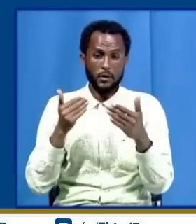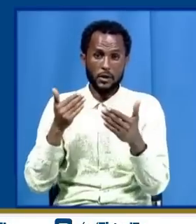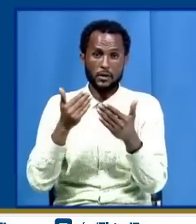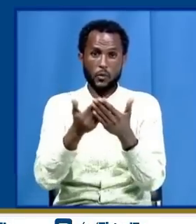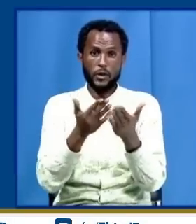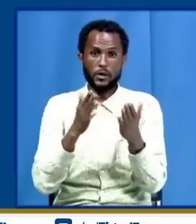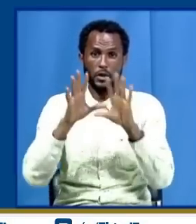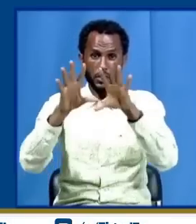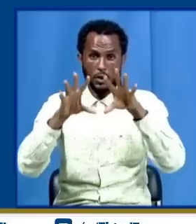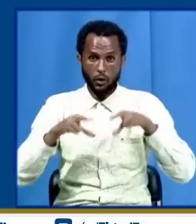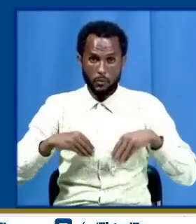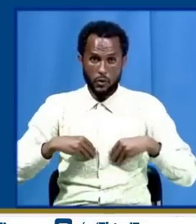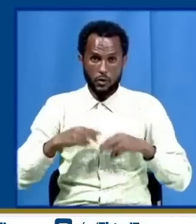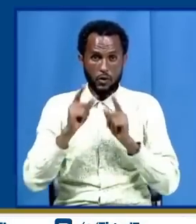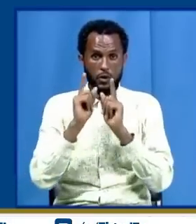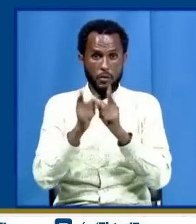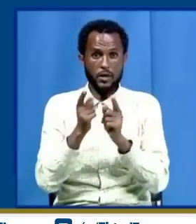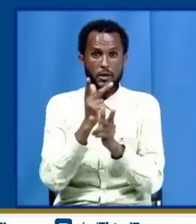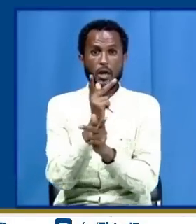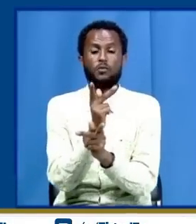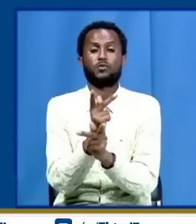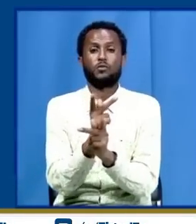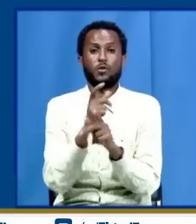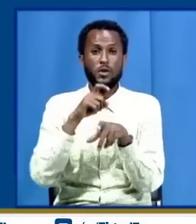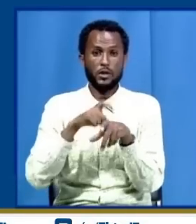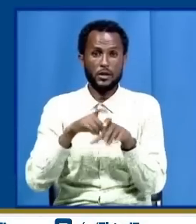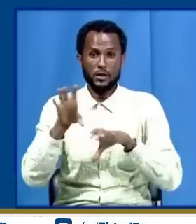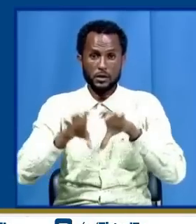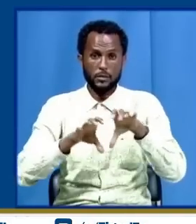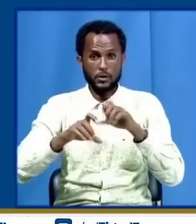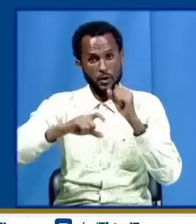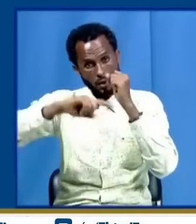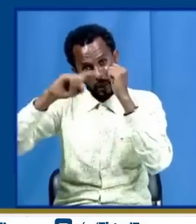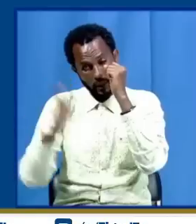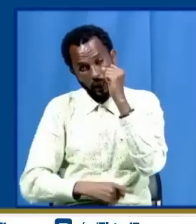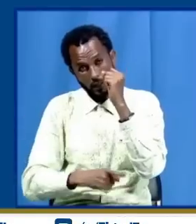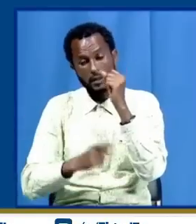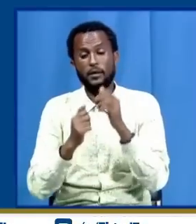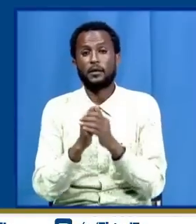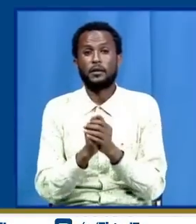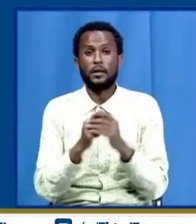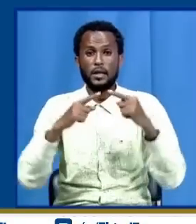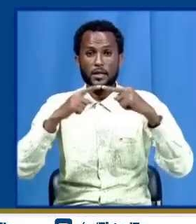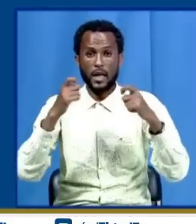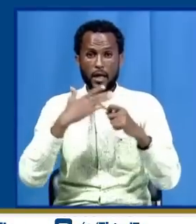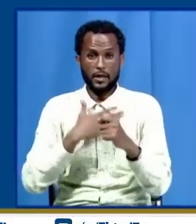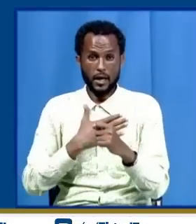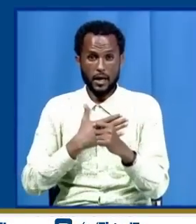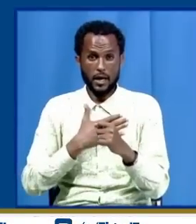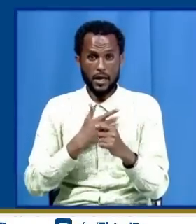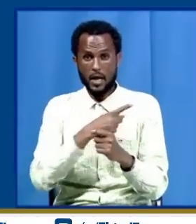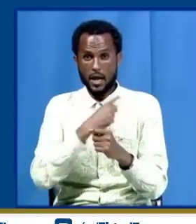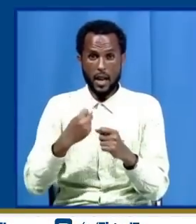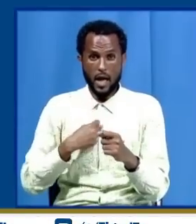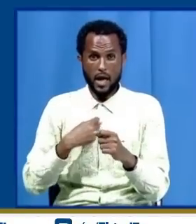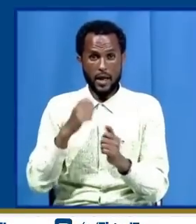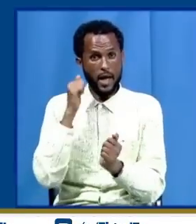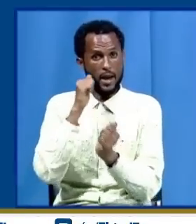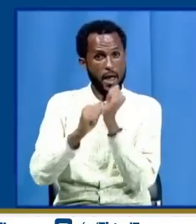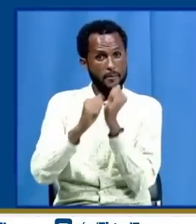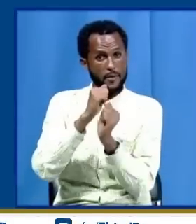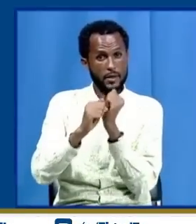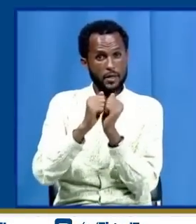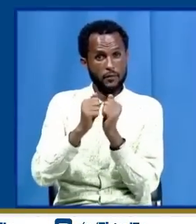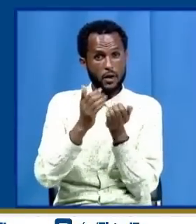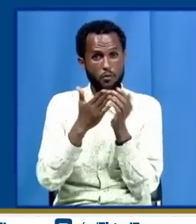ተቐቢሎም ምላሽ ኣብ ጽበይሉ እዋን ዝግበር ዘሎ መጥቃዕቲ ጸላእትና ንዓና ናይ ምጥፋእ ጉዳይ